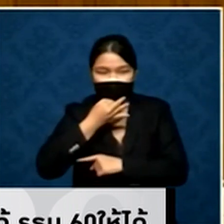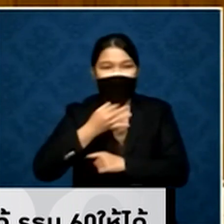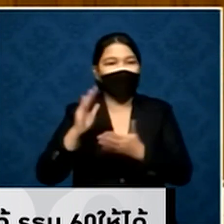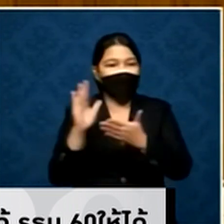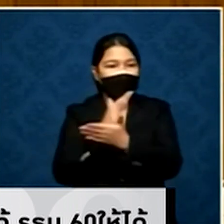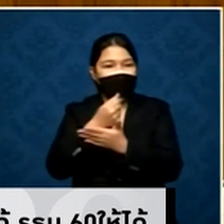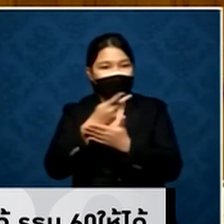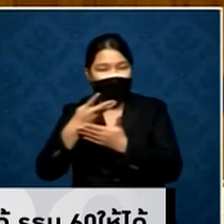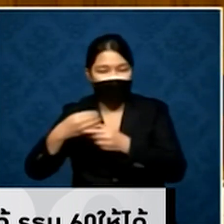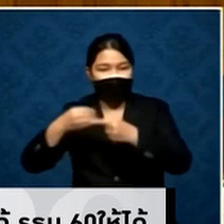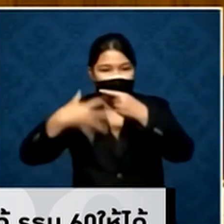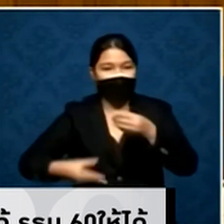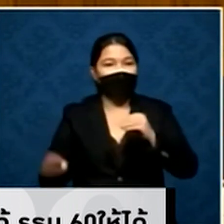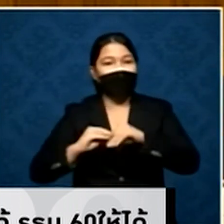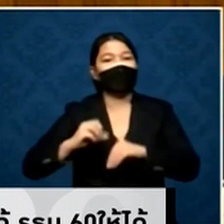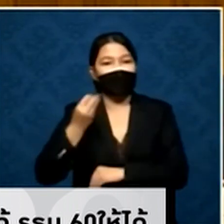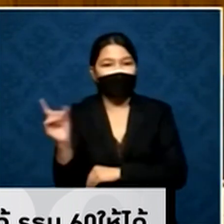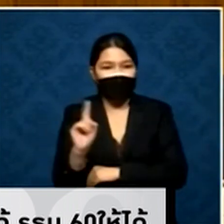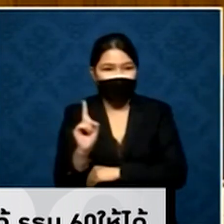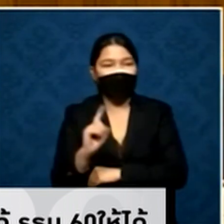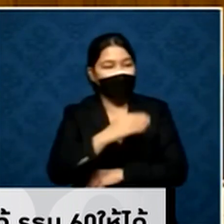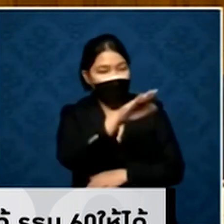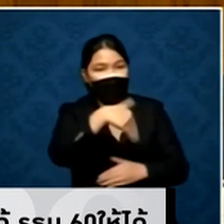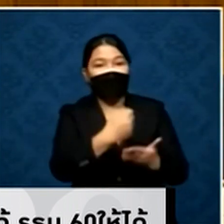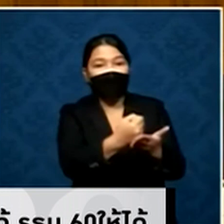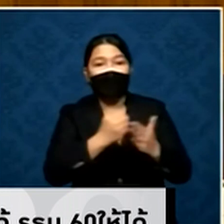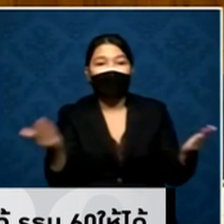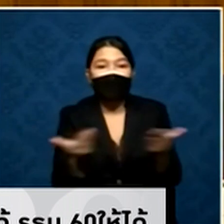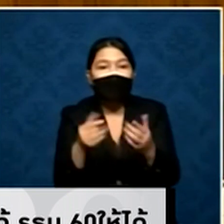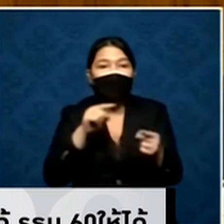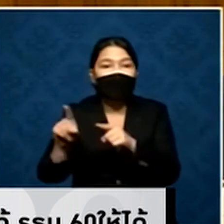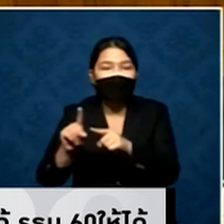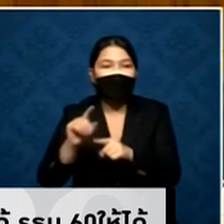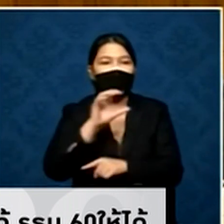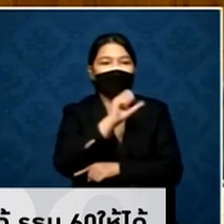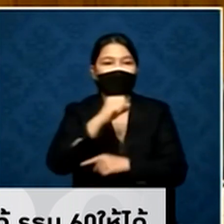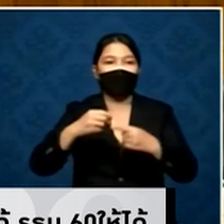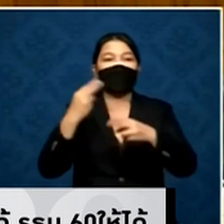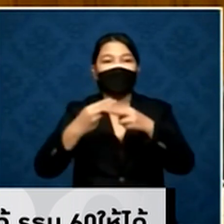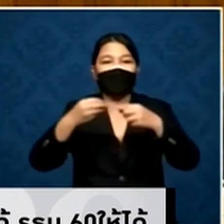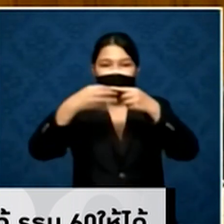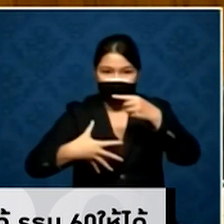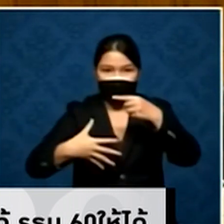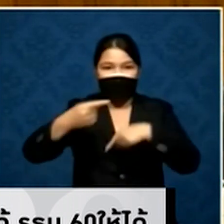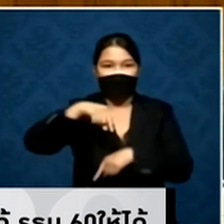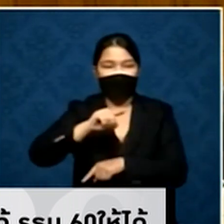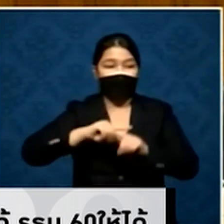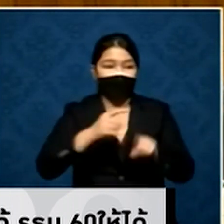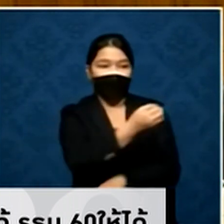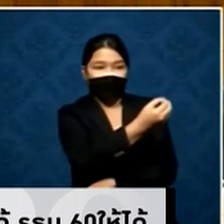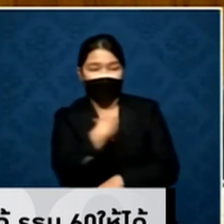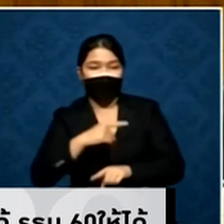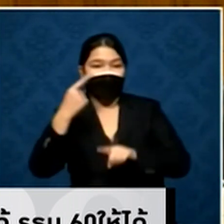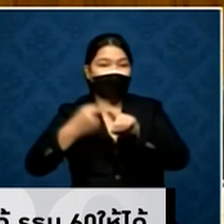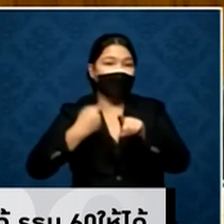เราผ่านการเลือกตั้งปี62มาครับมีการพิจารณาแก้กรรมทั้งหมดเพียงแค่ 3รอบและ